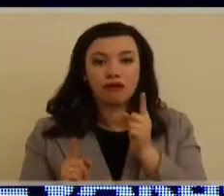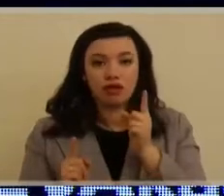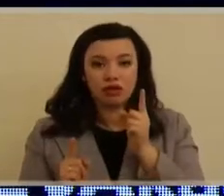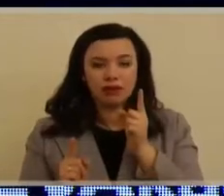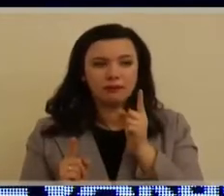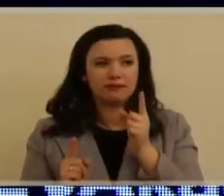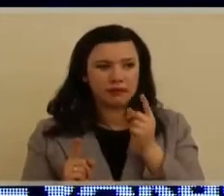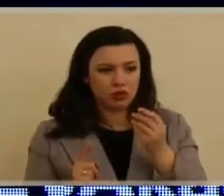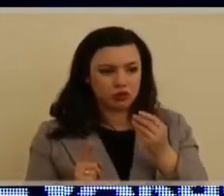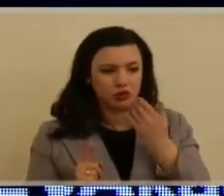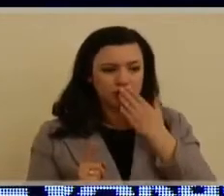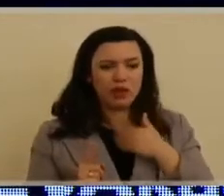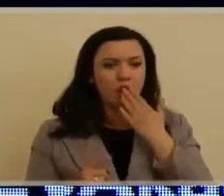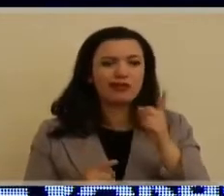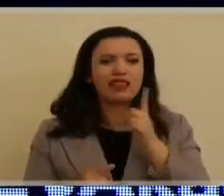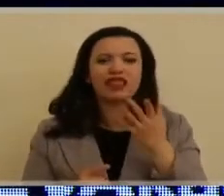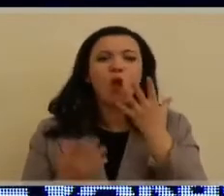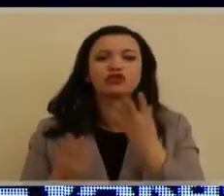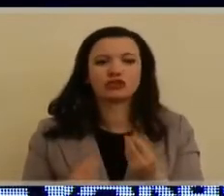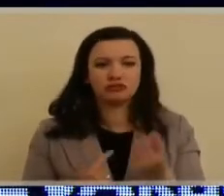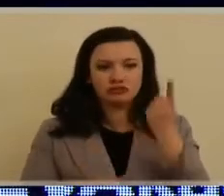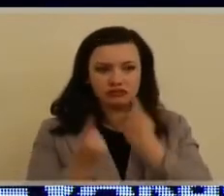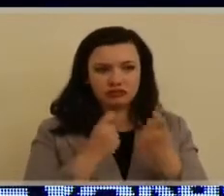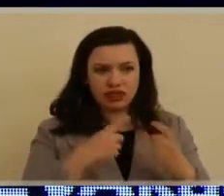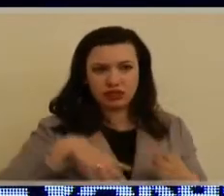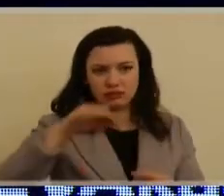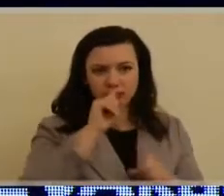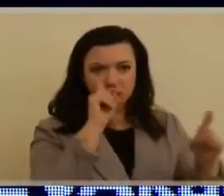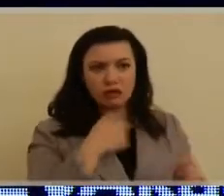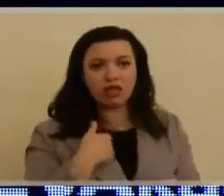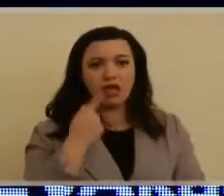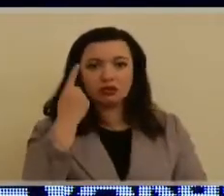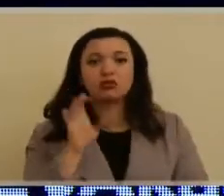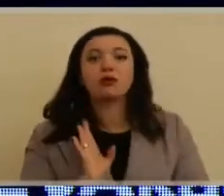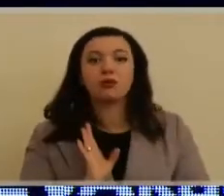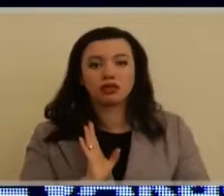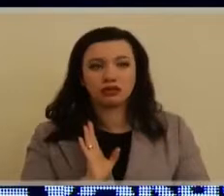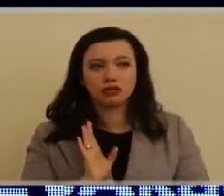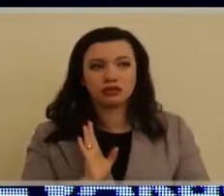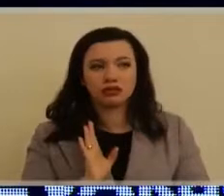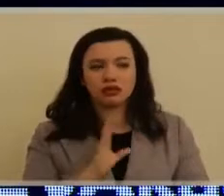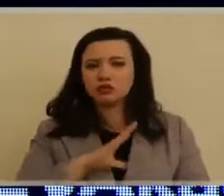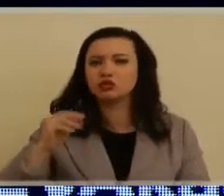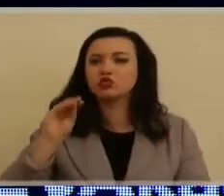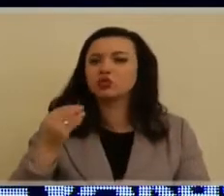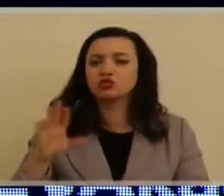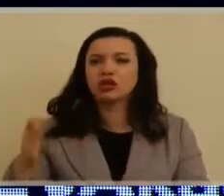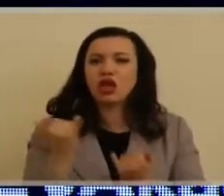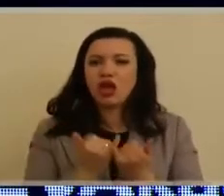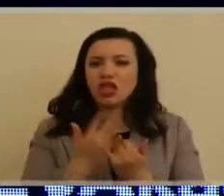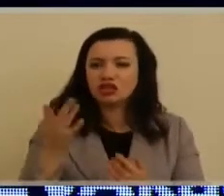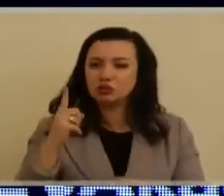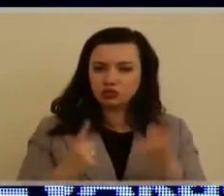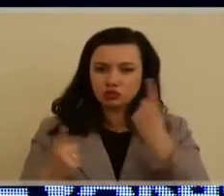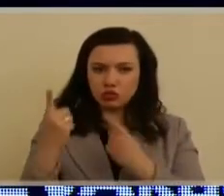eminim ki çocukken büyüyünce ne olacaksın sorusunu duymuştur değil mi? Bana hiç sormamışlardı. Etrafımdaki çocuklara, kardeşlerime bu